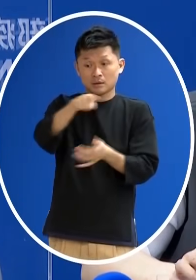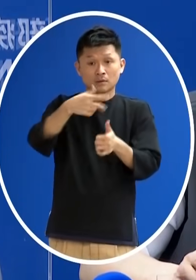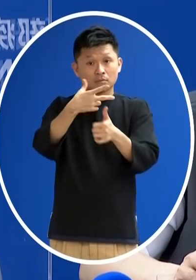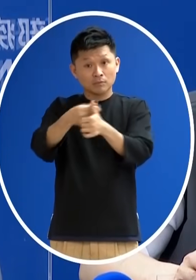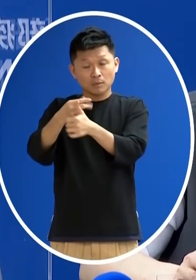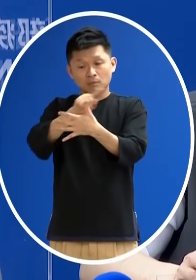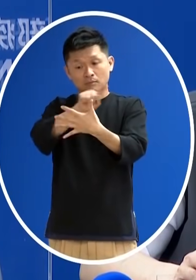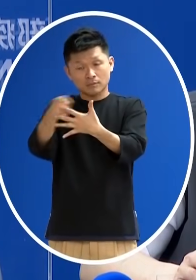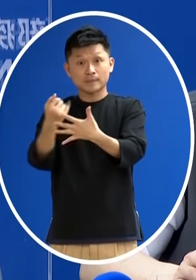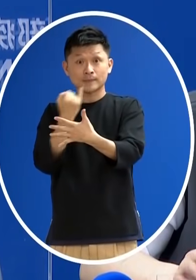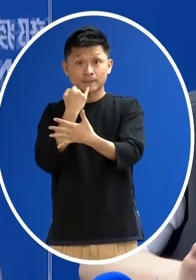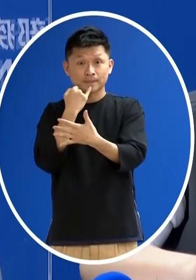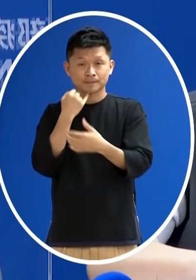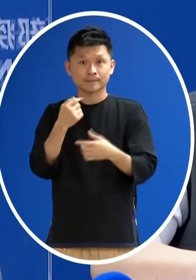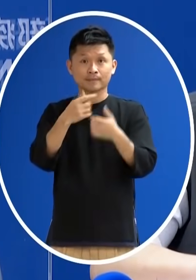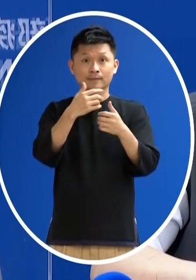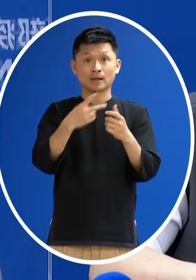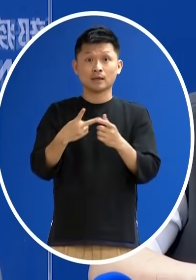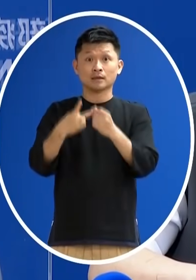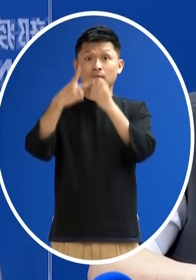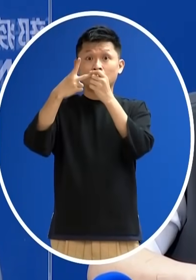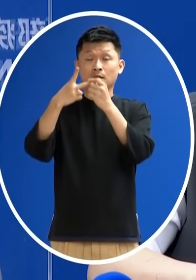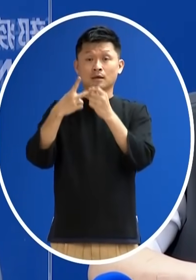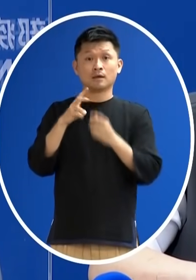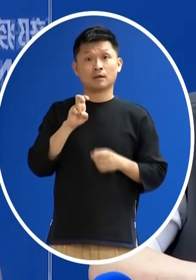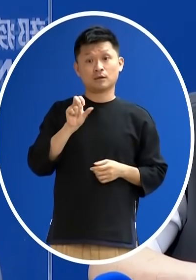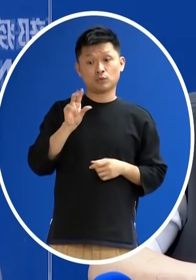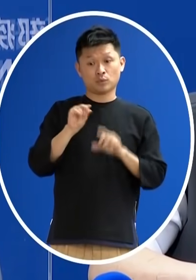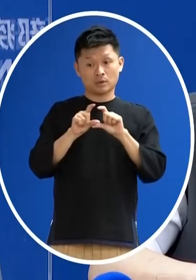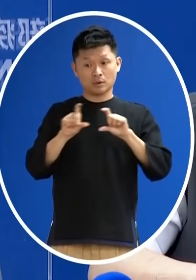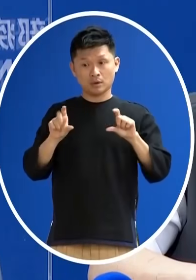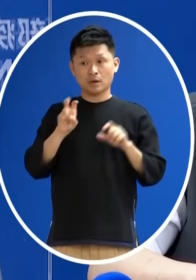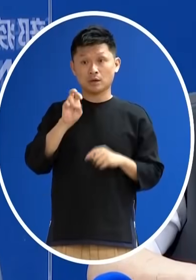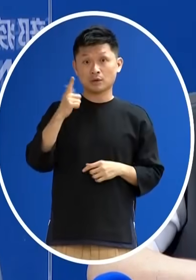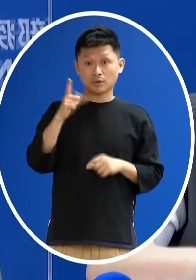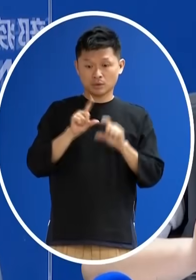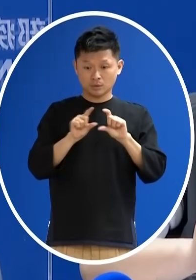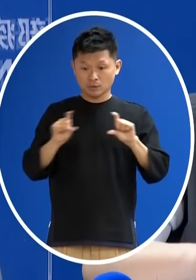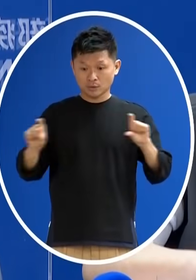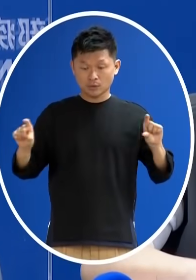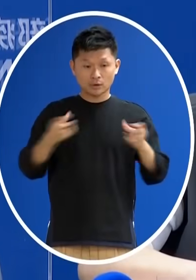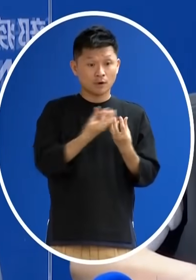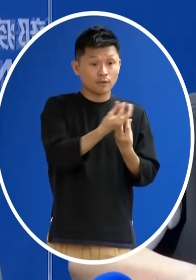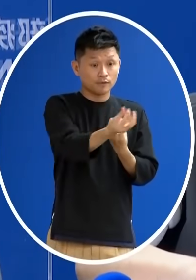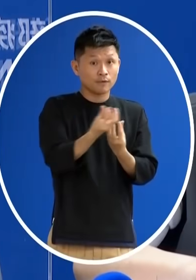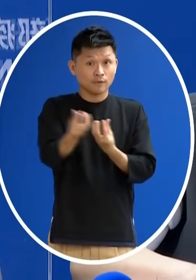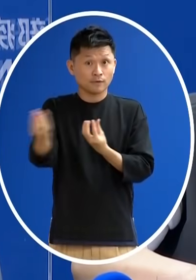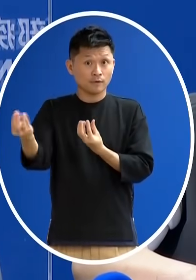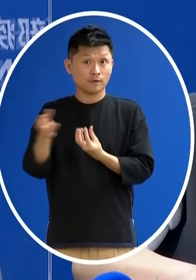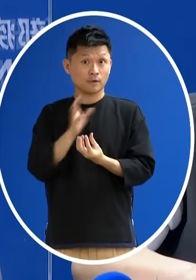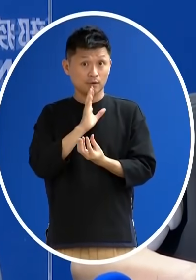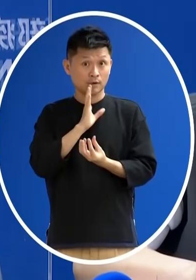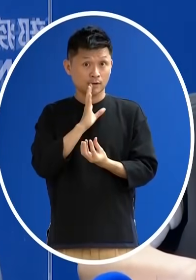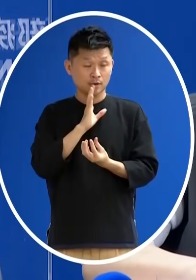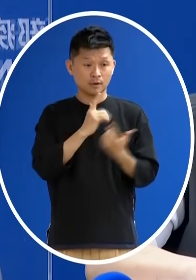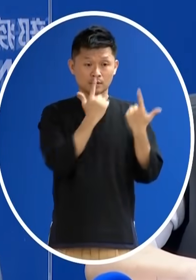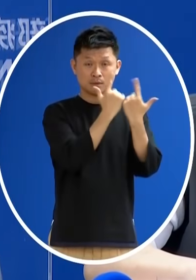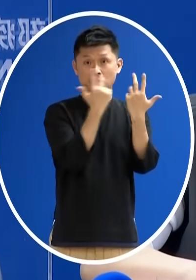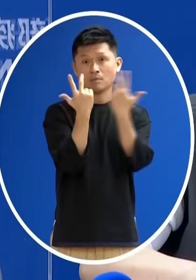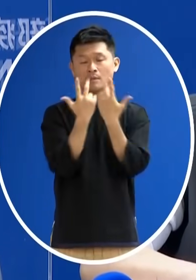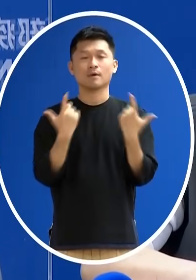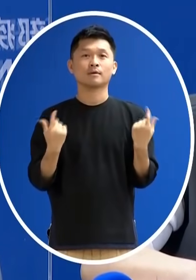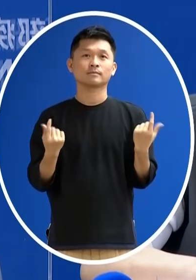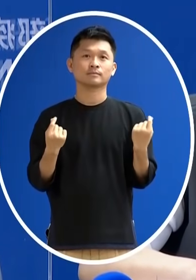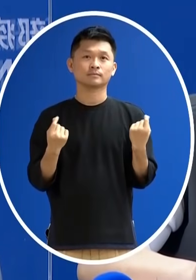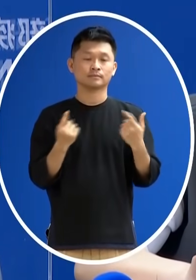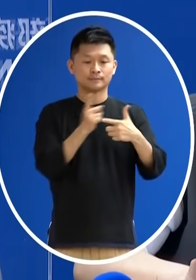第二批25万剂播出去的时候，26万剂播出去的时候，那双北一样